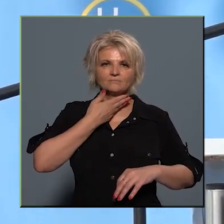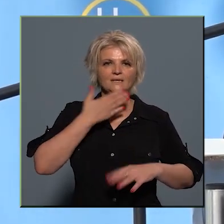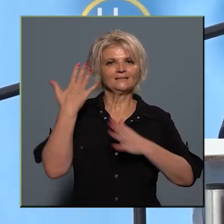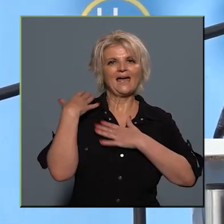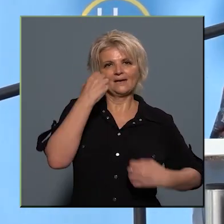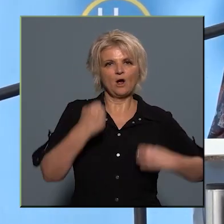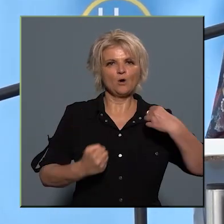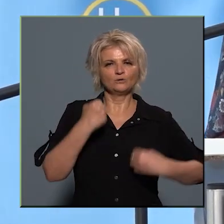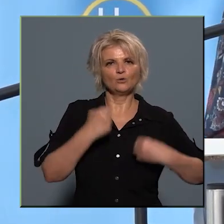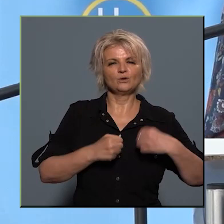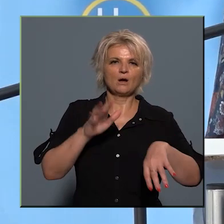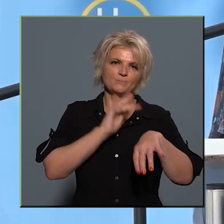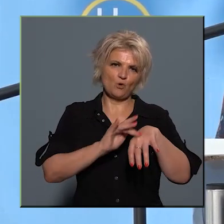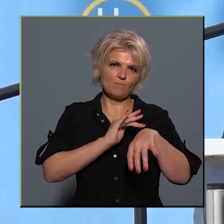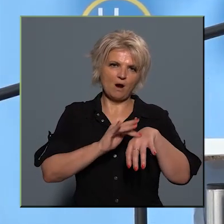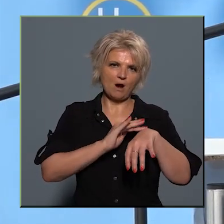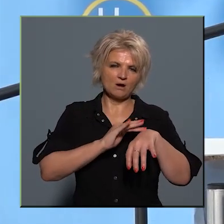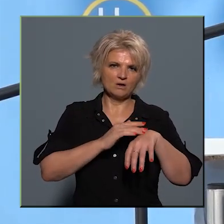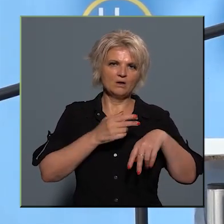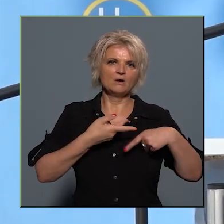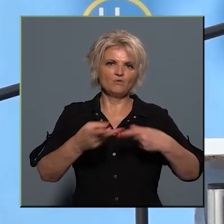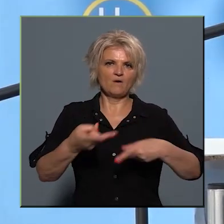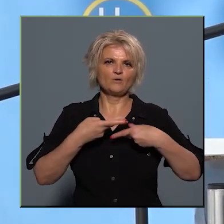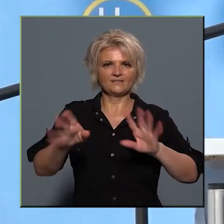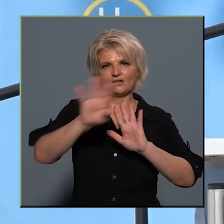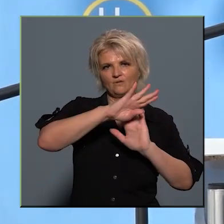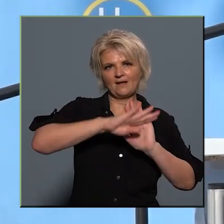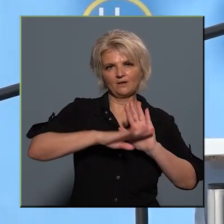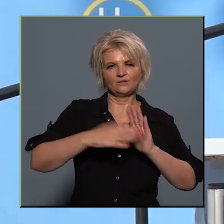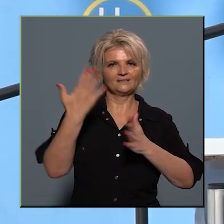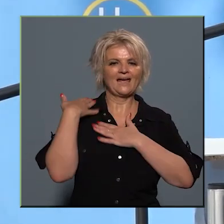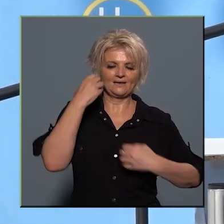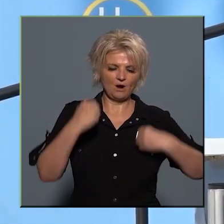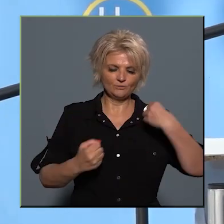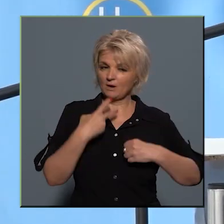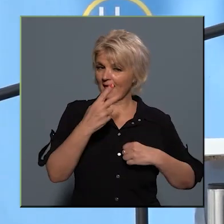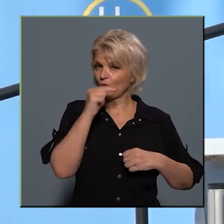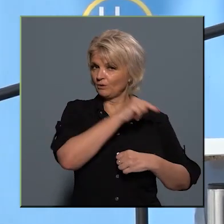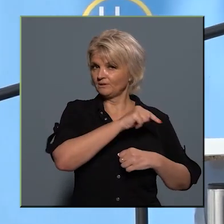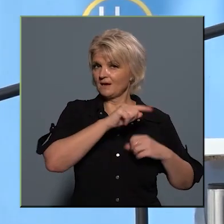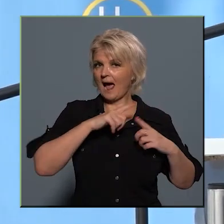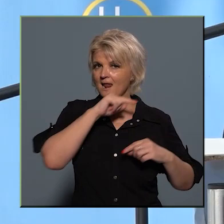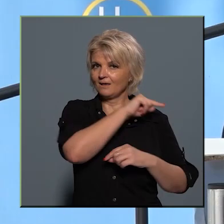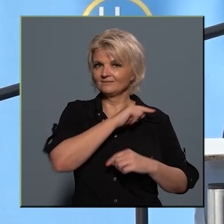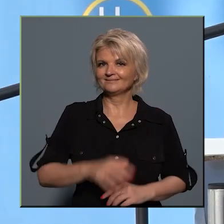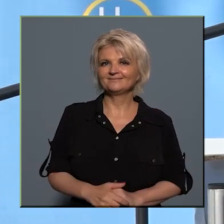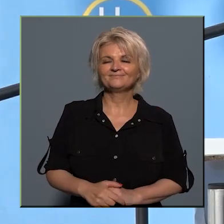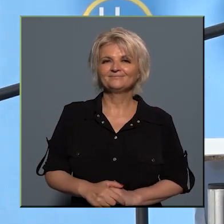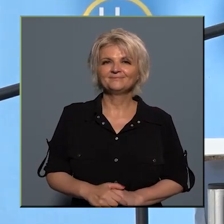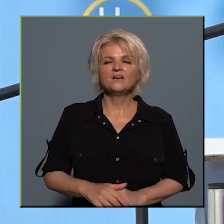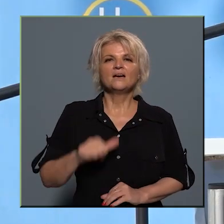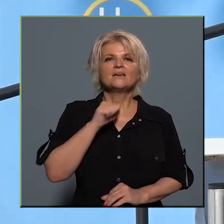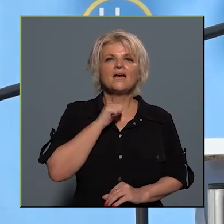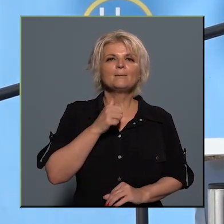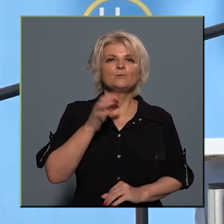teherautó tesztüzemben fuvarozási feladatokat. A teherautót látták, itt áll mellettünk. A Gebrüder